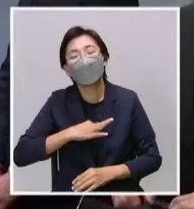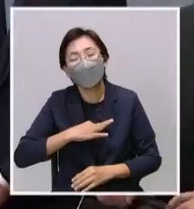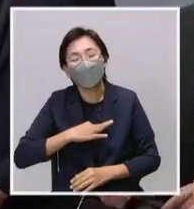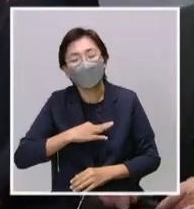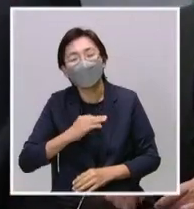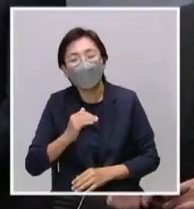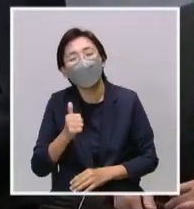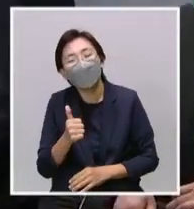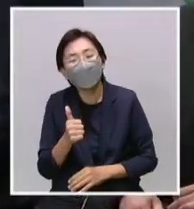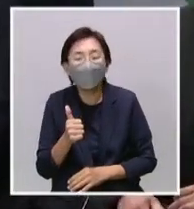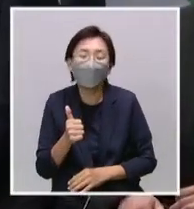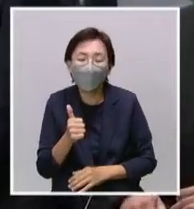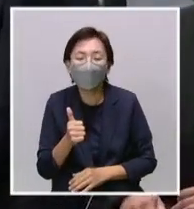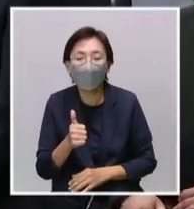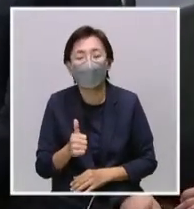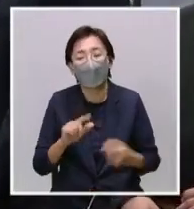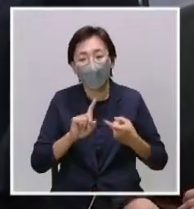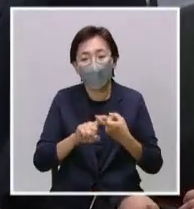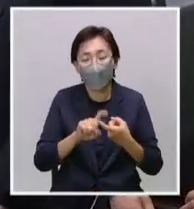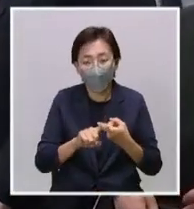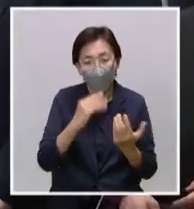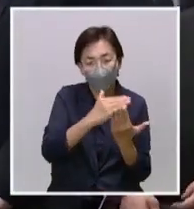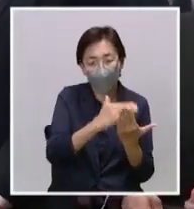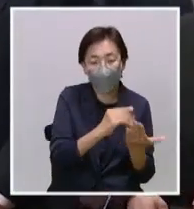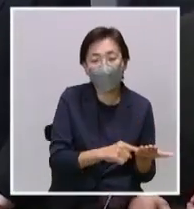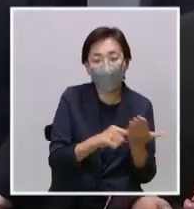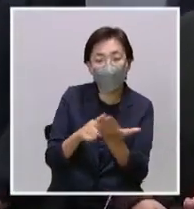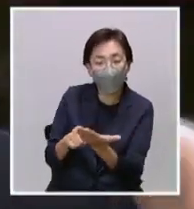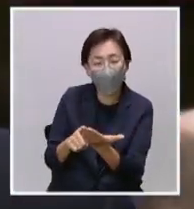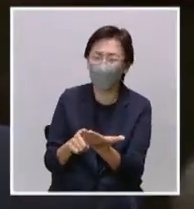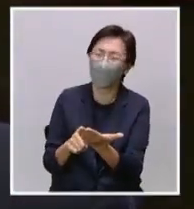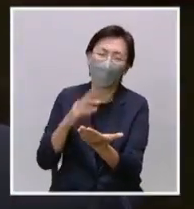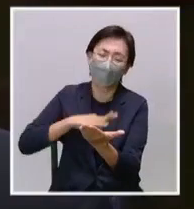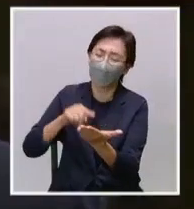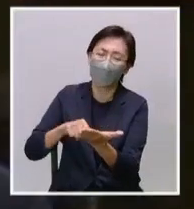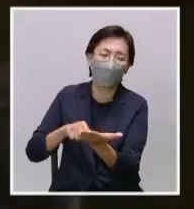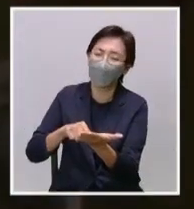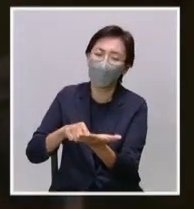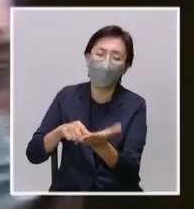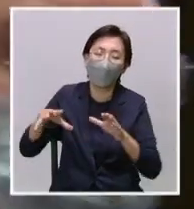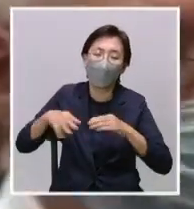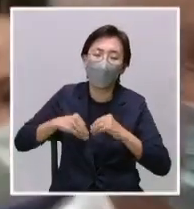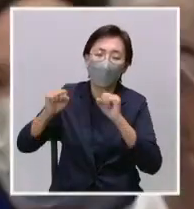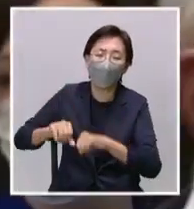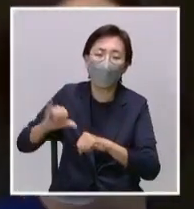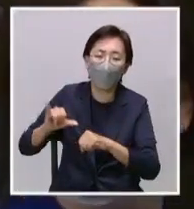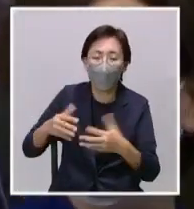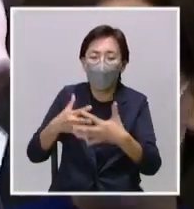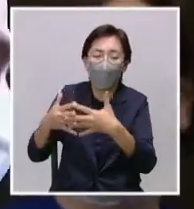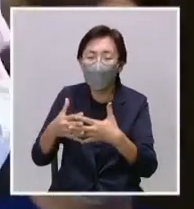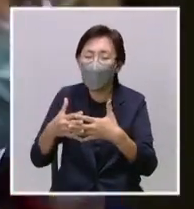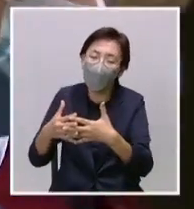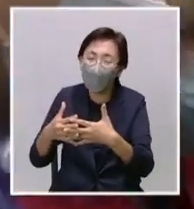ขึ้นนะคะแต่ว่าคำถามหลักๆของรัสเซียข้อเรียกร้องจากที่ต้องการก็ยังคงล่องลอยอยู่ในอากาศไม่เห็นความเข้าใจจากฝั่งอเมริกา